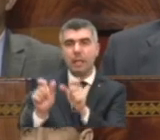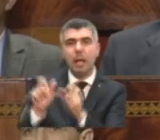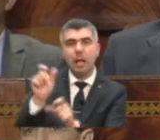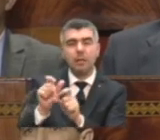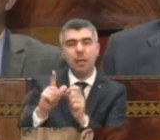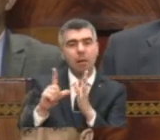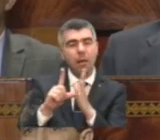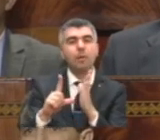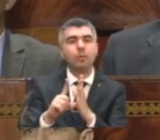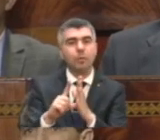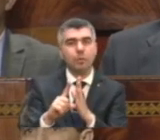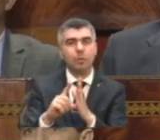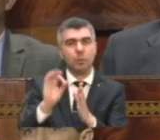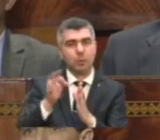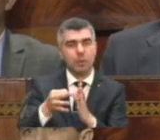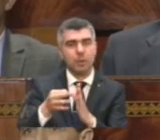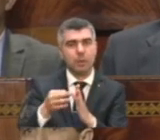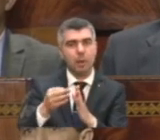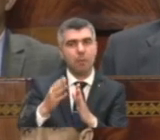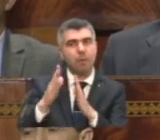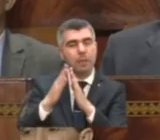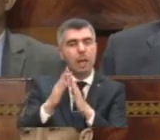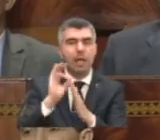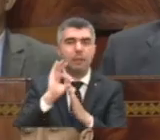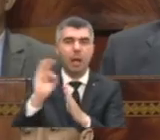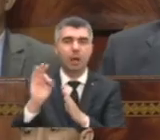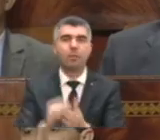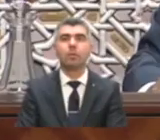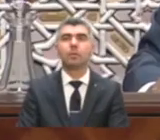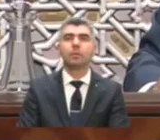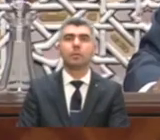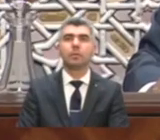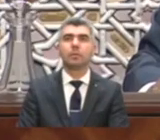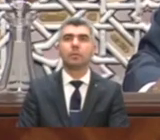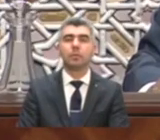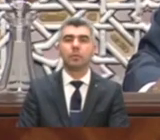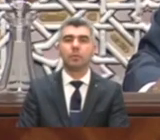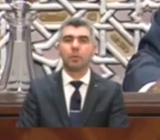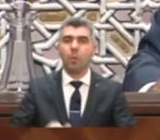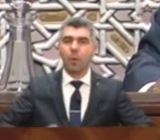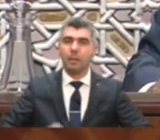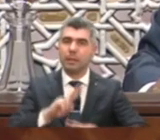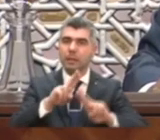بالعالم القروي من حقهم الدستوري في السكن اللائق؟ سيدة الوزيرة تفضلوا.